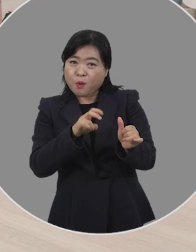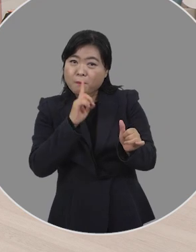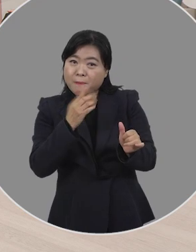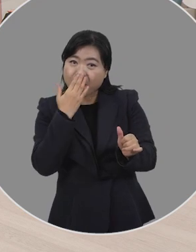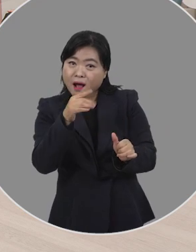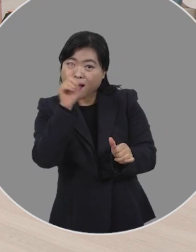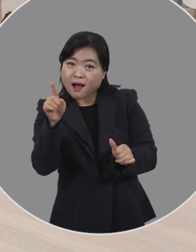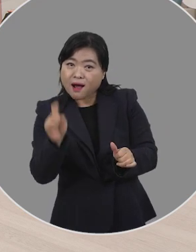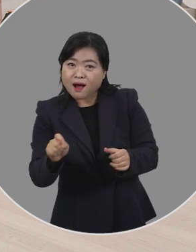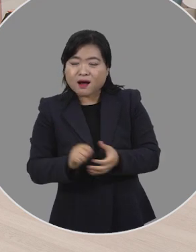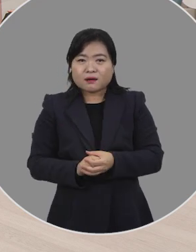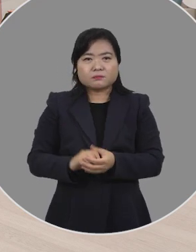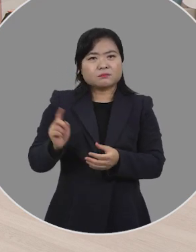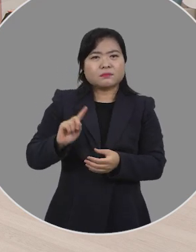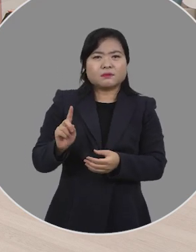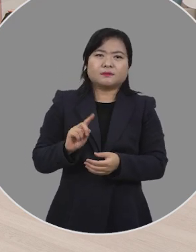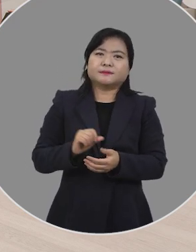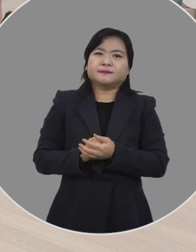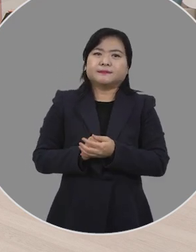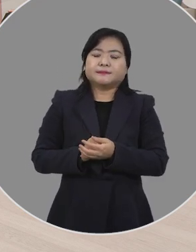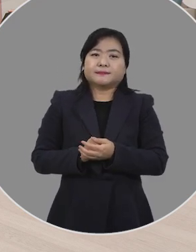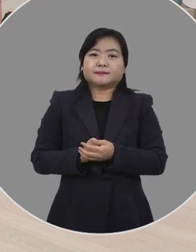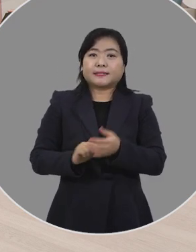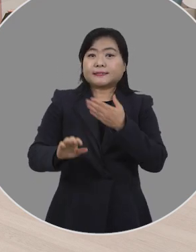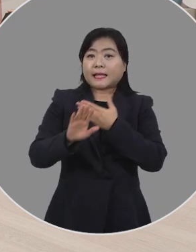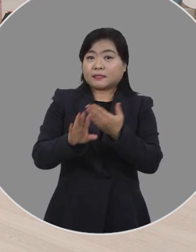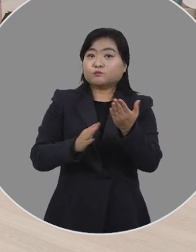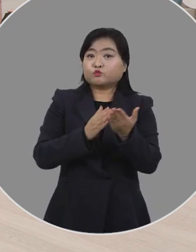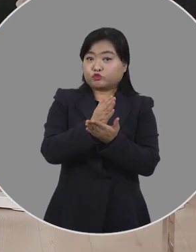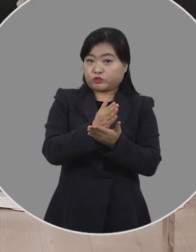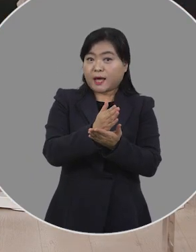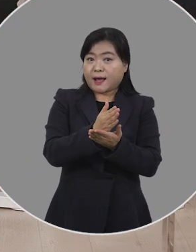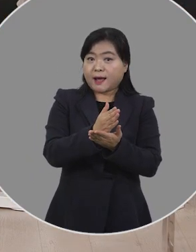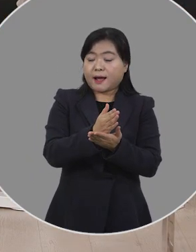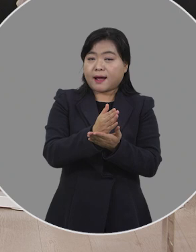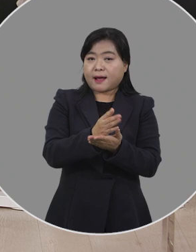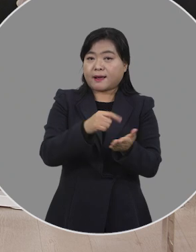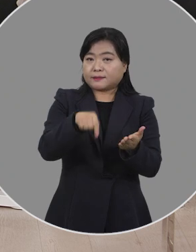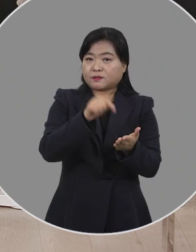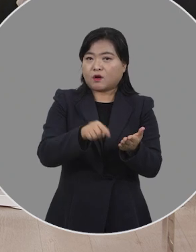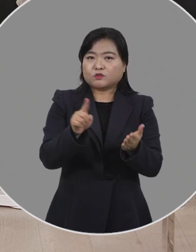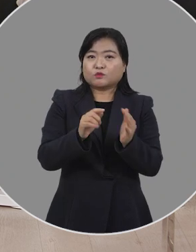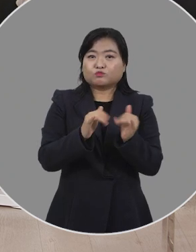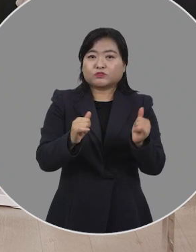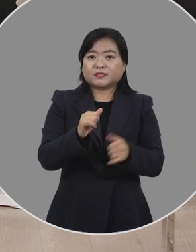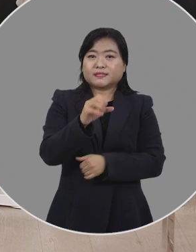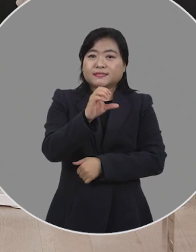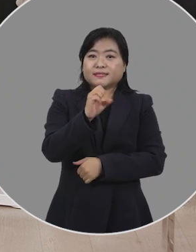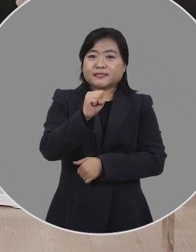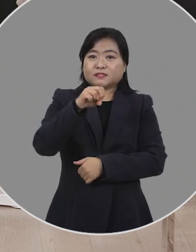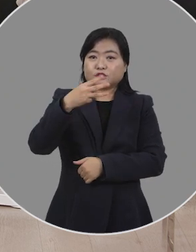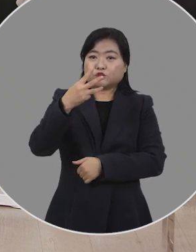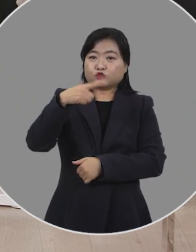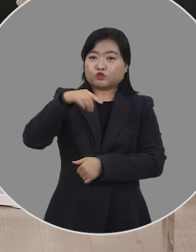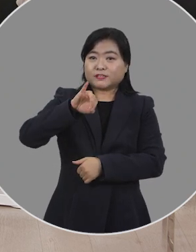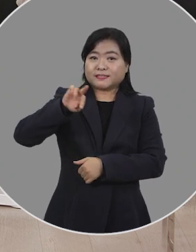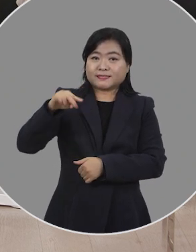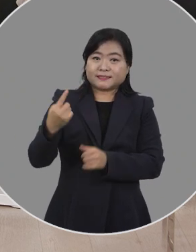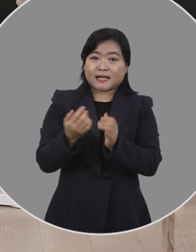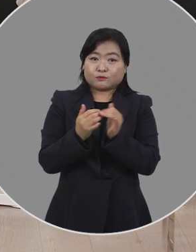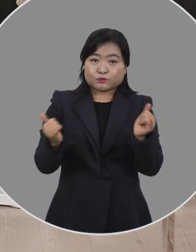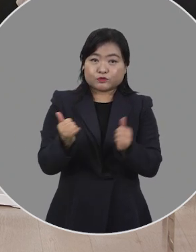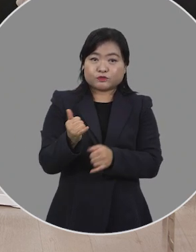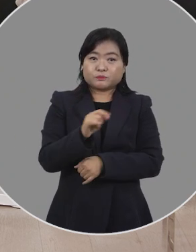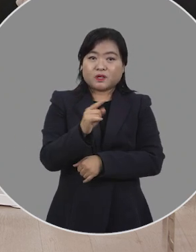그 굉장히 다른 그 분야에서 이제 어떤 분이 C.S. 루이스라고 아마 나니아